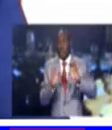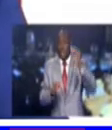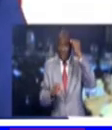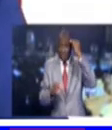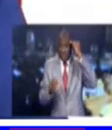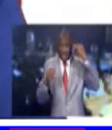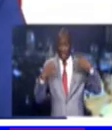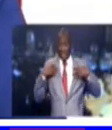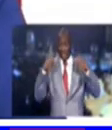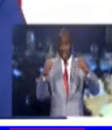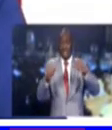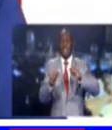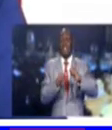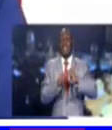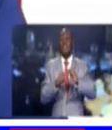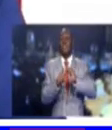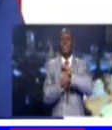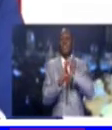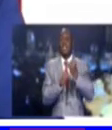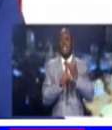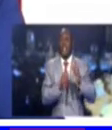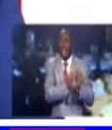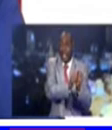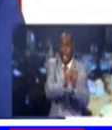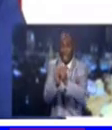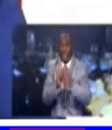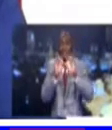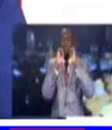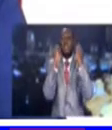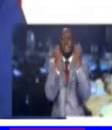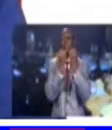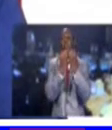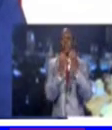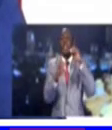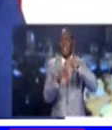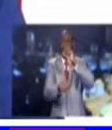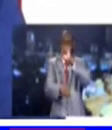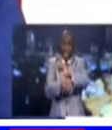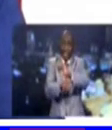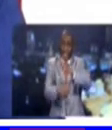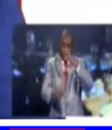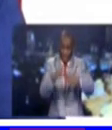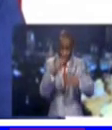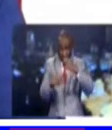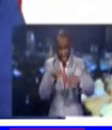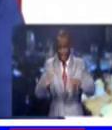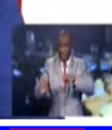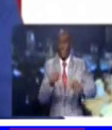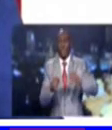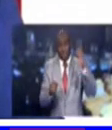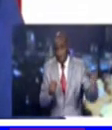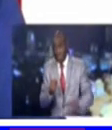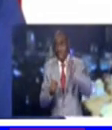ministre de la santé et de l'action sociale l'ensemble de ses équipes dans la tâche difficile qu'il mène de jour